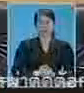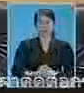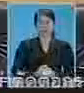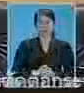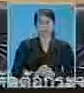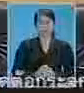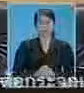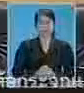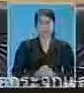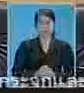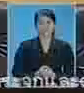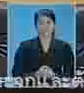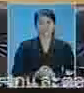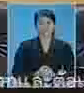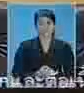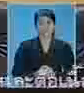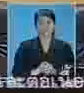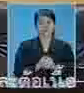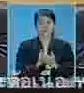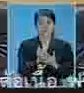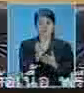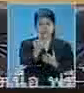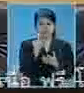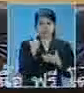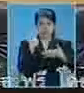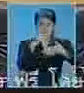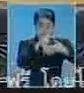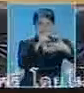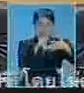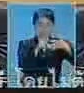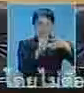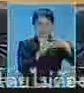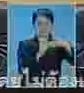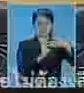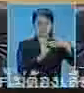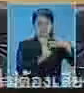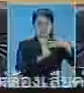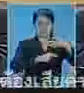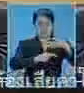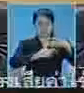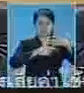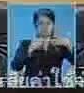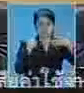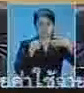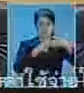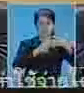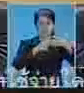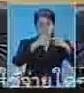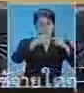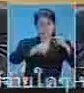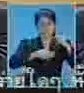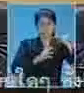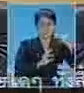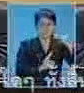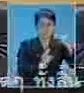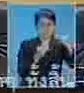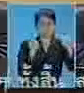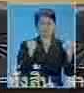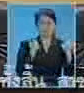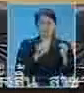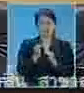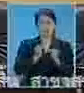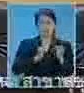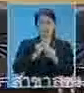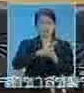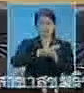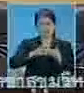พครับ7คำถามแรกนะครับก็ได้ชี้แจงไปครบถ้วนส่วนประเด็น